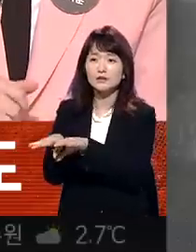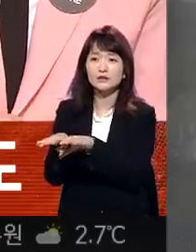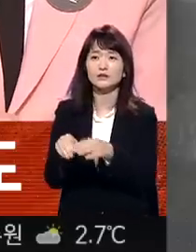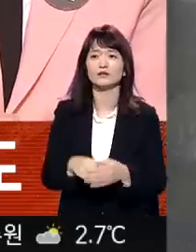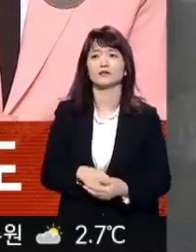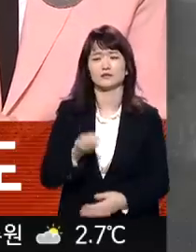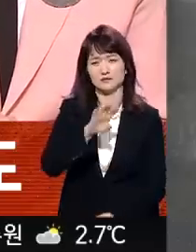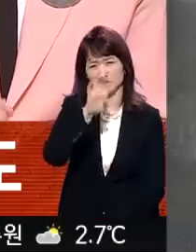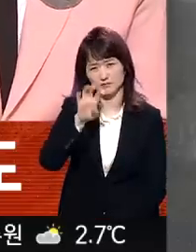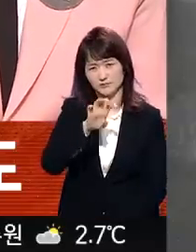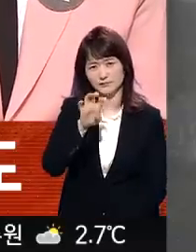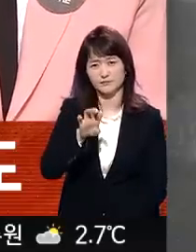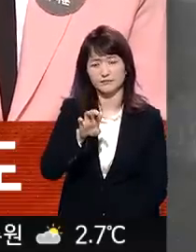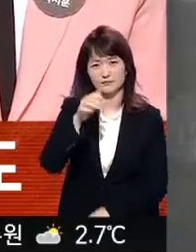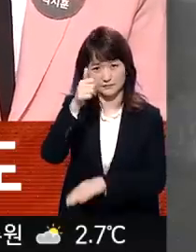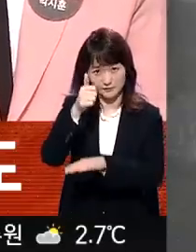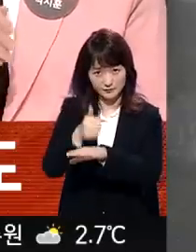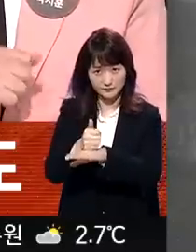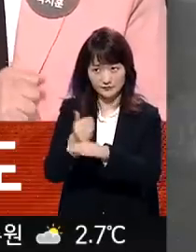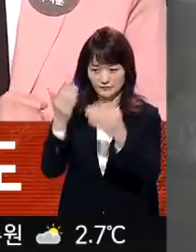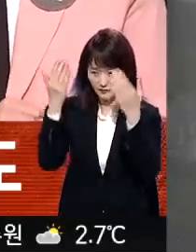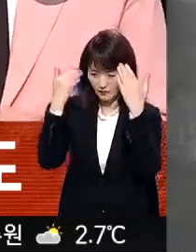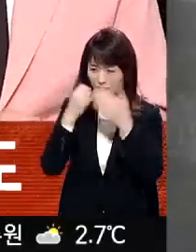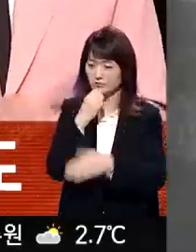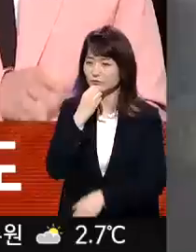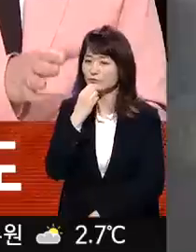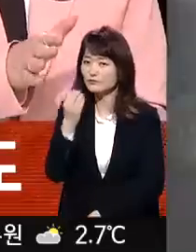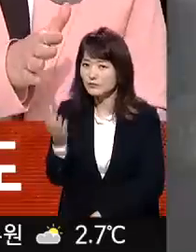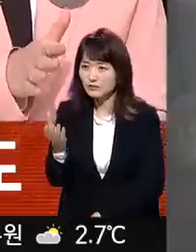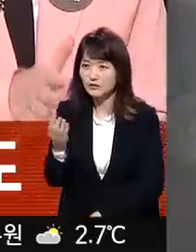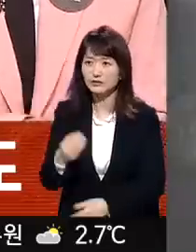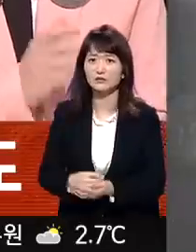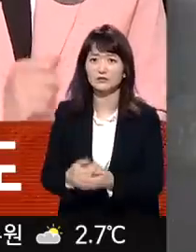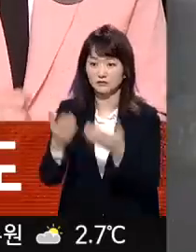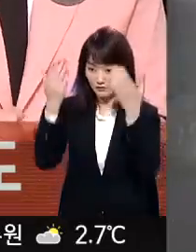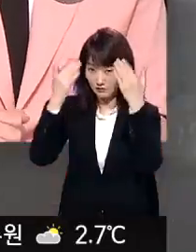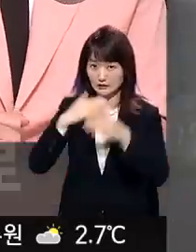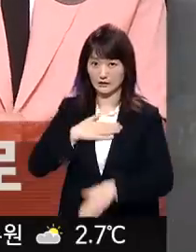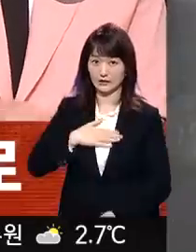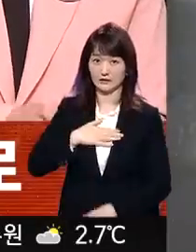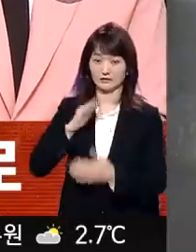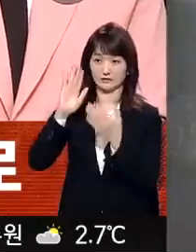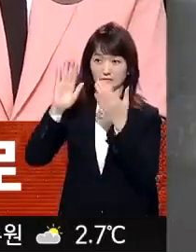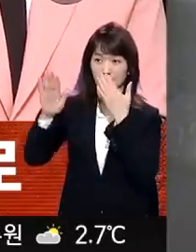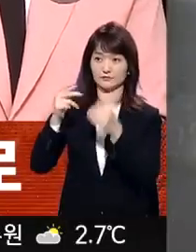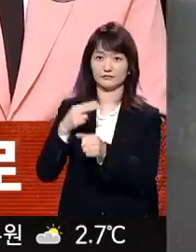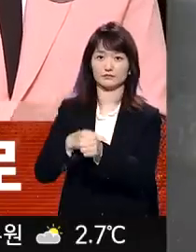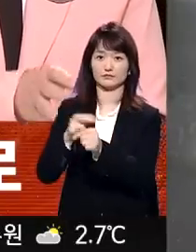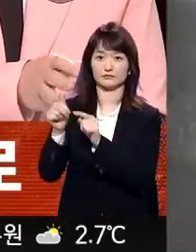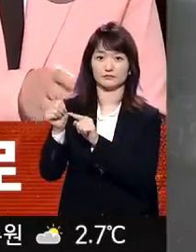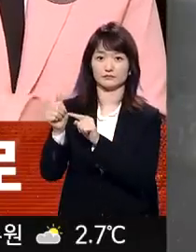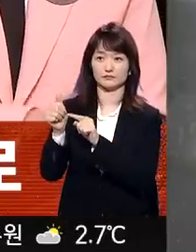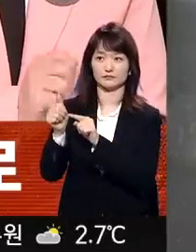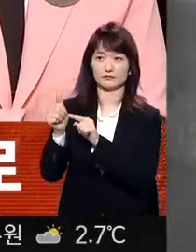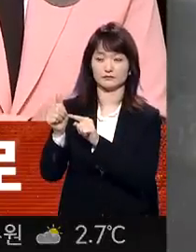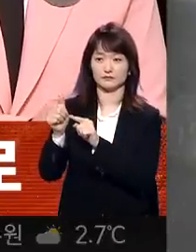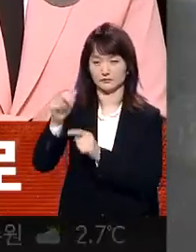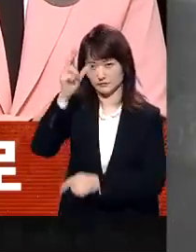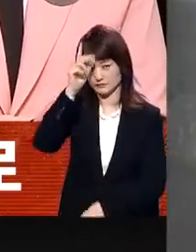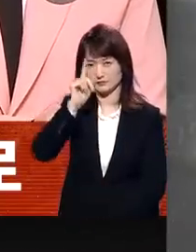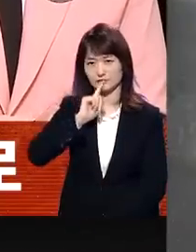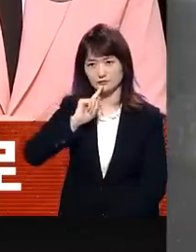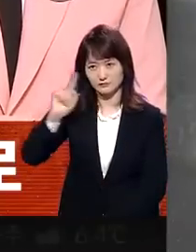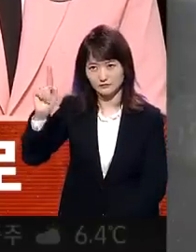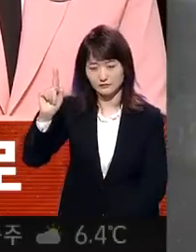계속 반복을 하니까 결국은 학교에 얘기를 했고요. 학교가 이걸 알게 된 이후로는 이 교사 지금 경찰에 신고를